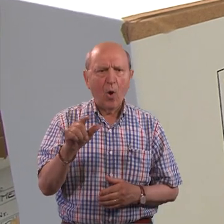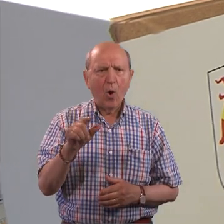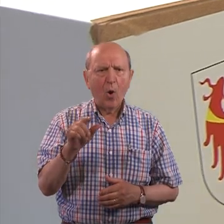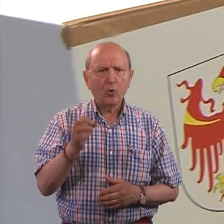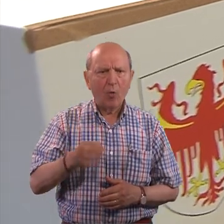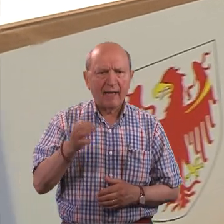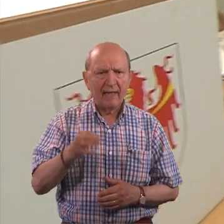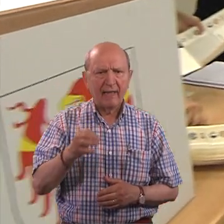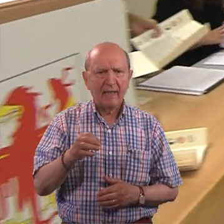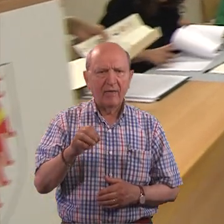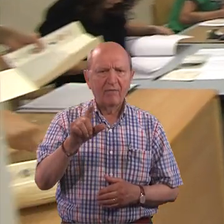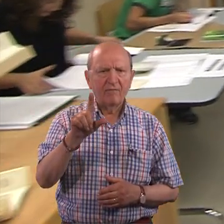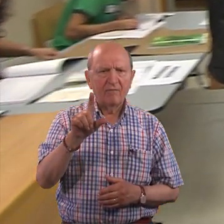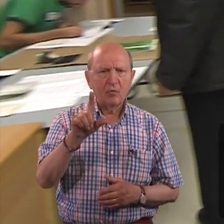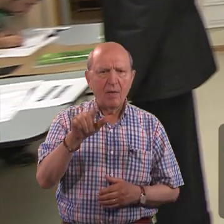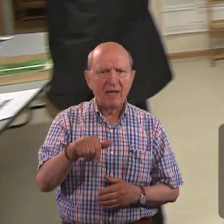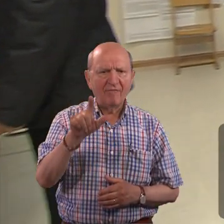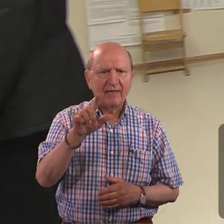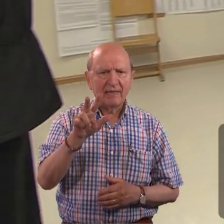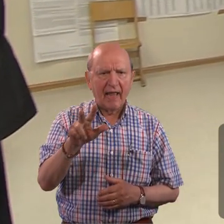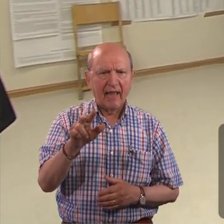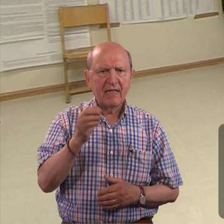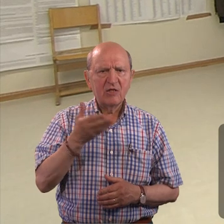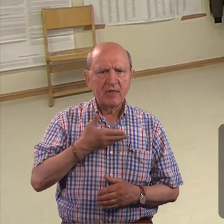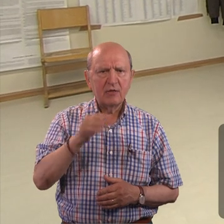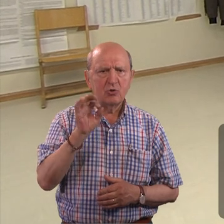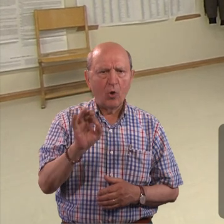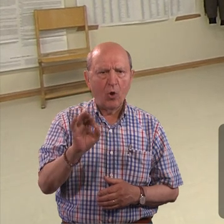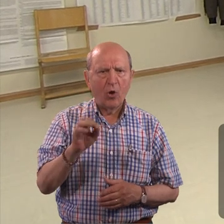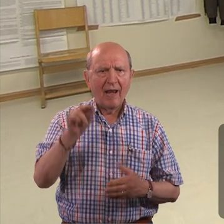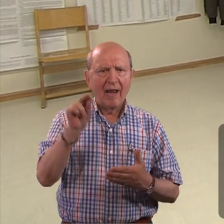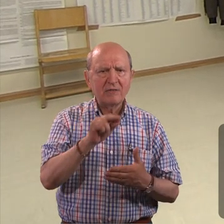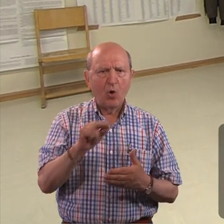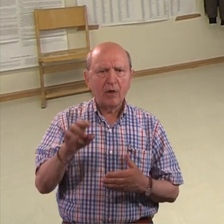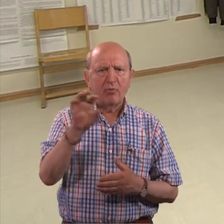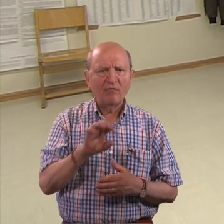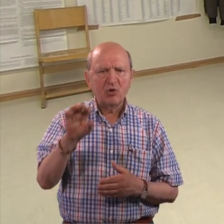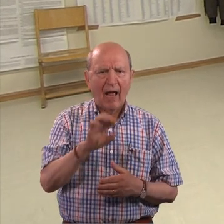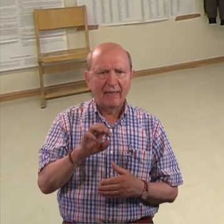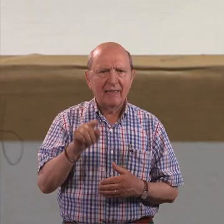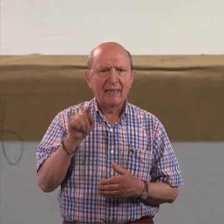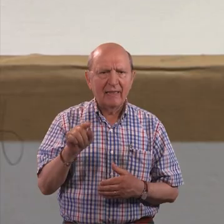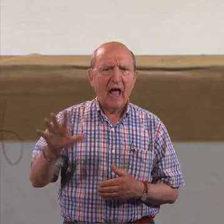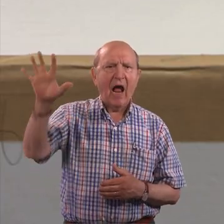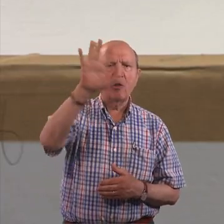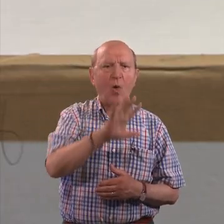il 22 ottobre 2023 ci sono le elezioni provinciali in Alto Adige